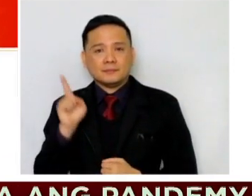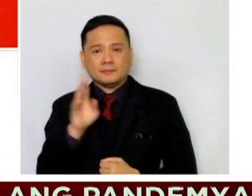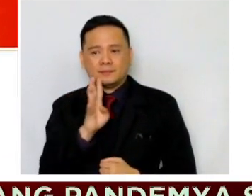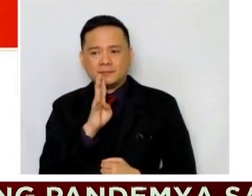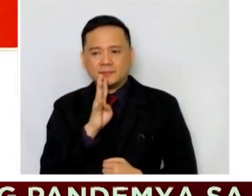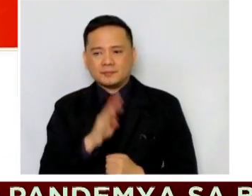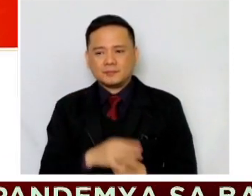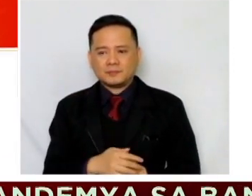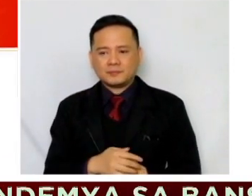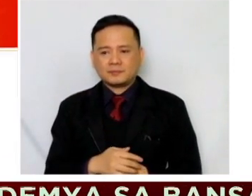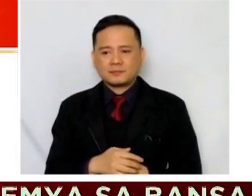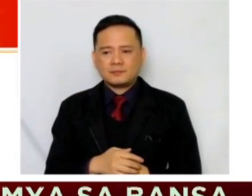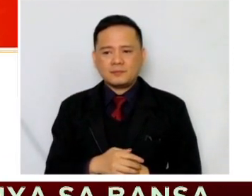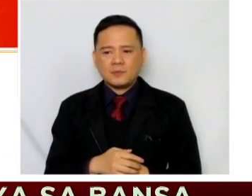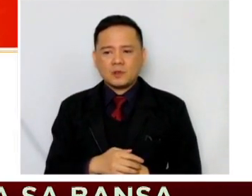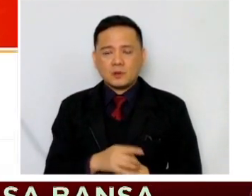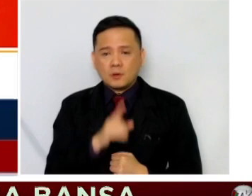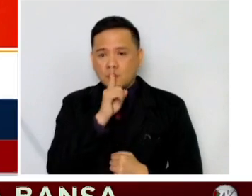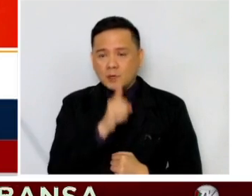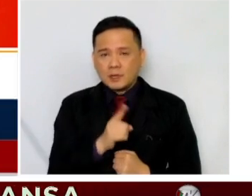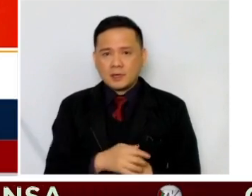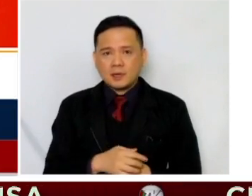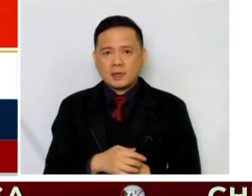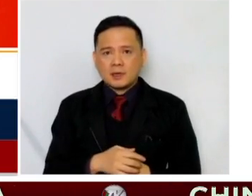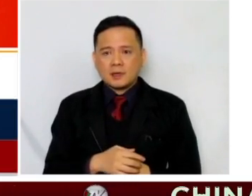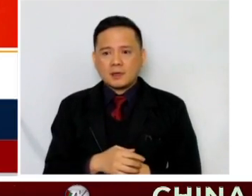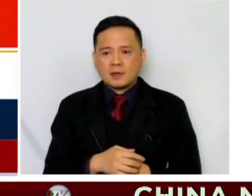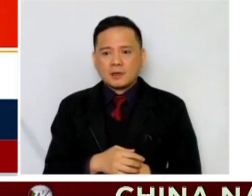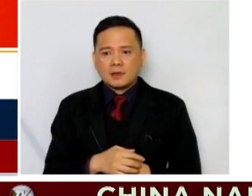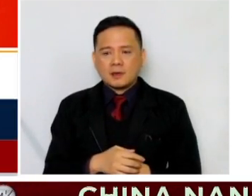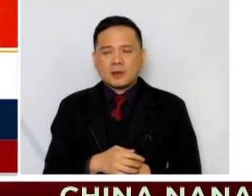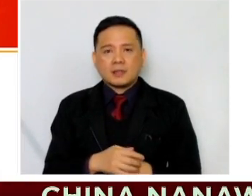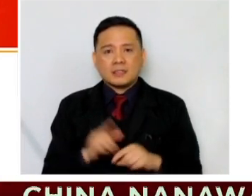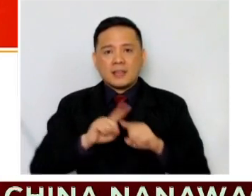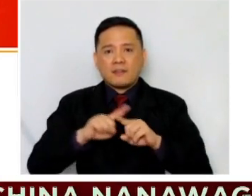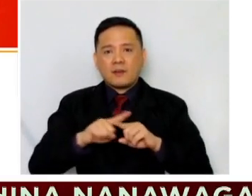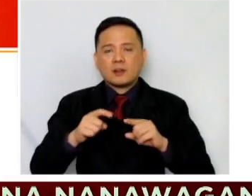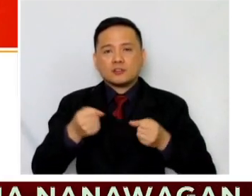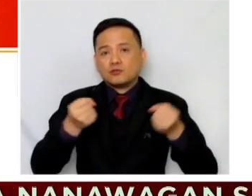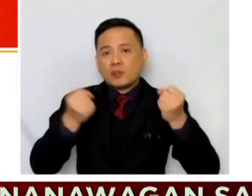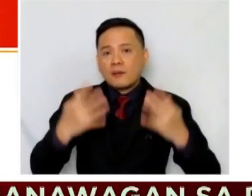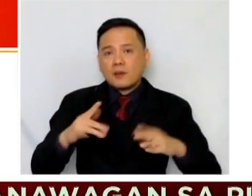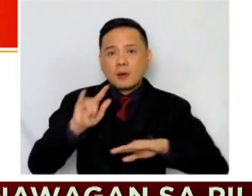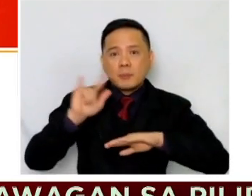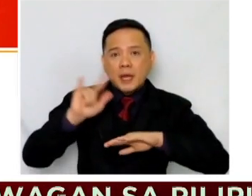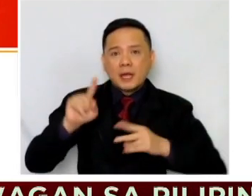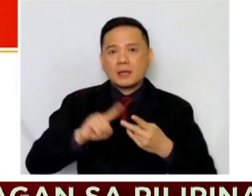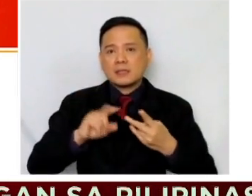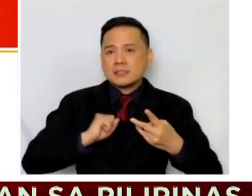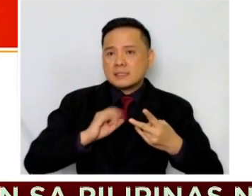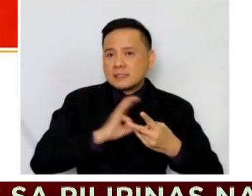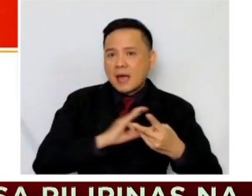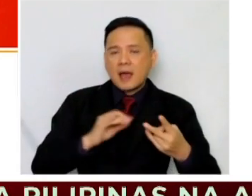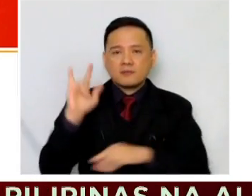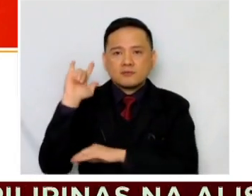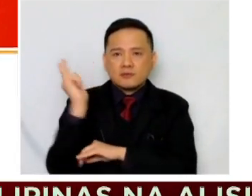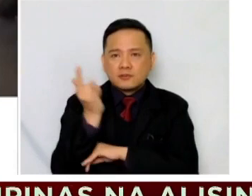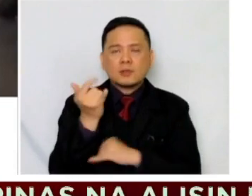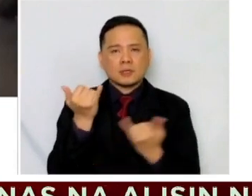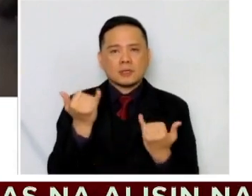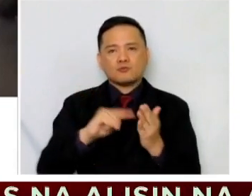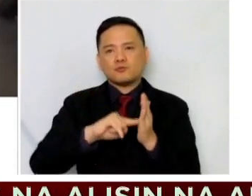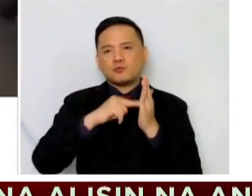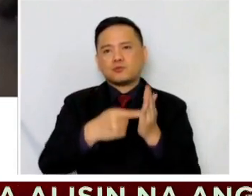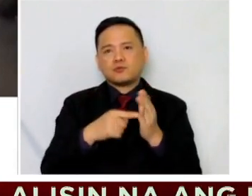15% o nasa mga 80 na cabin crew, piloto at ilang ground staff natin yung magsisimula na ulit sa kanilang training ngayong